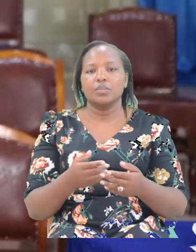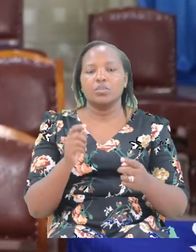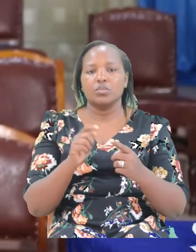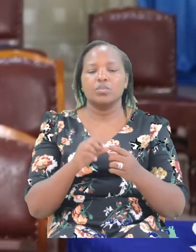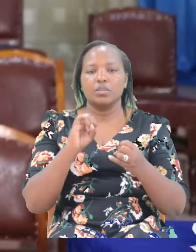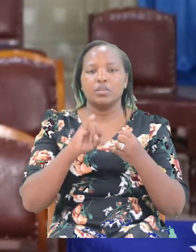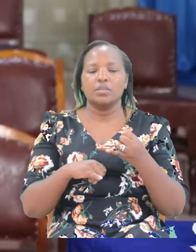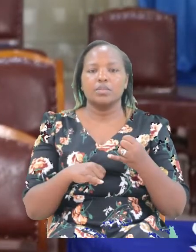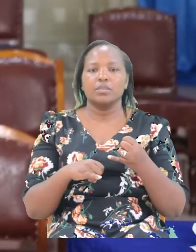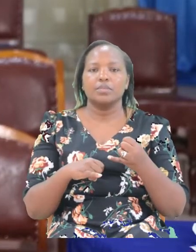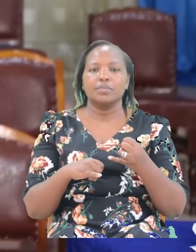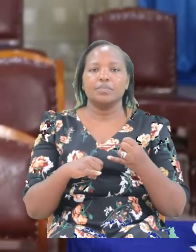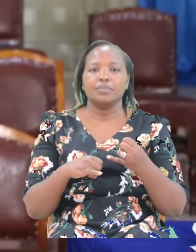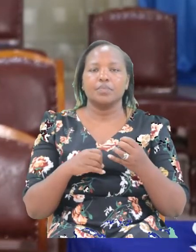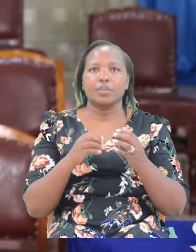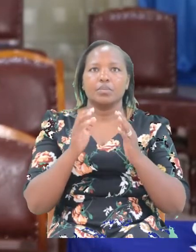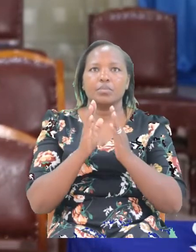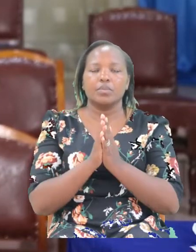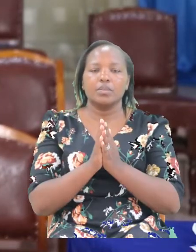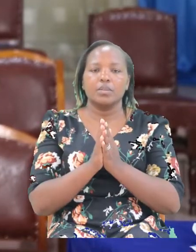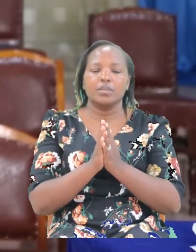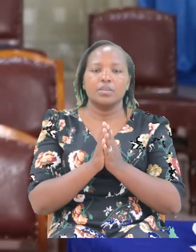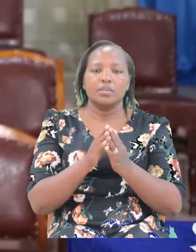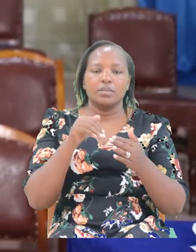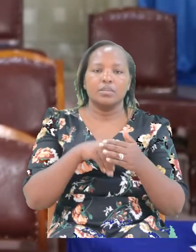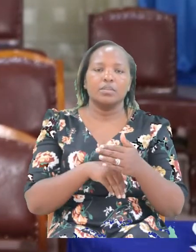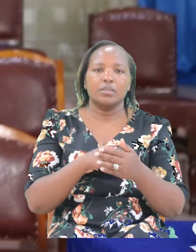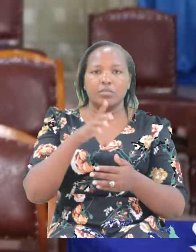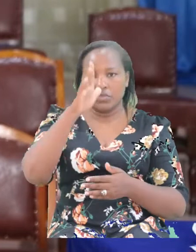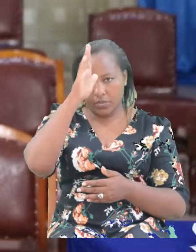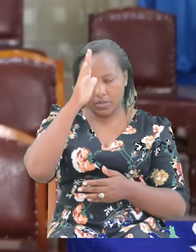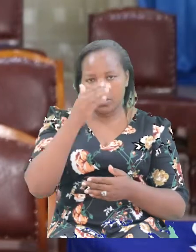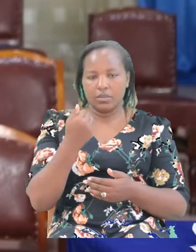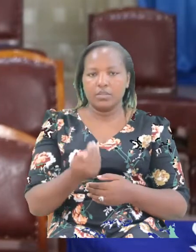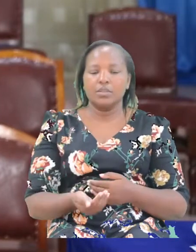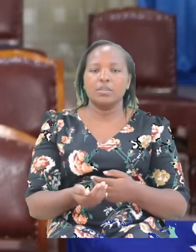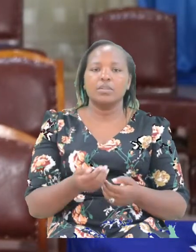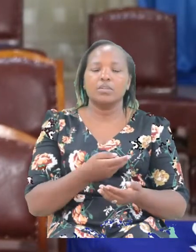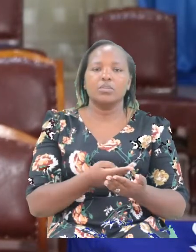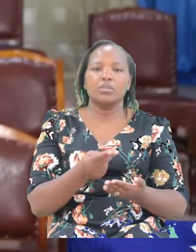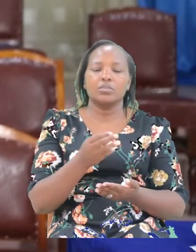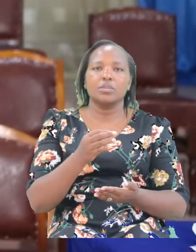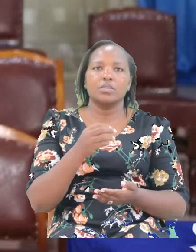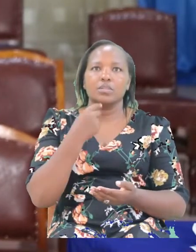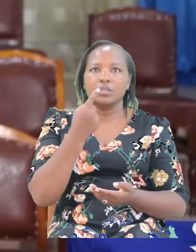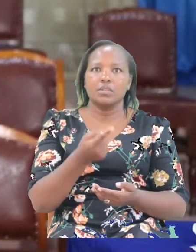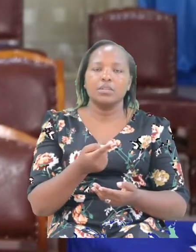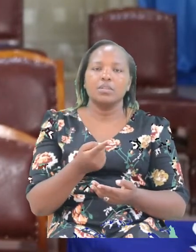mwisho. Mama, hawa tunaomba kwa mafupi katika jina la Baba, la Mwana na Roho Mtakatifu. Na sote